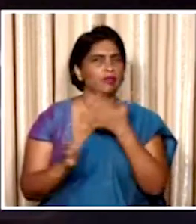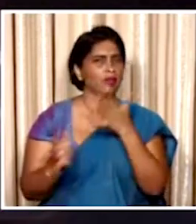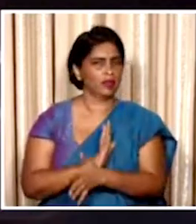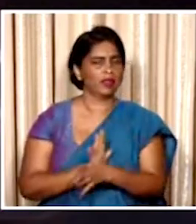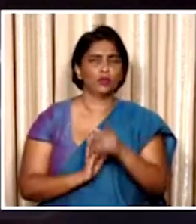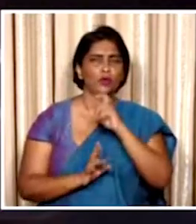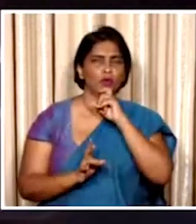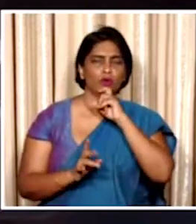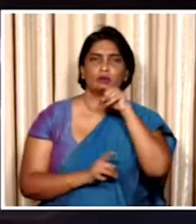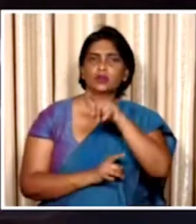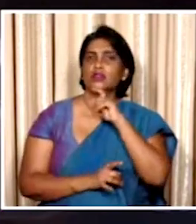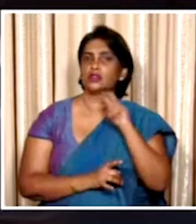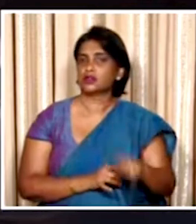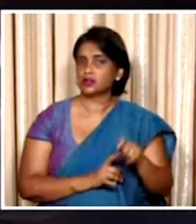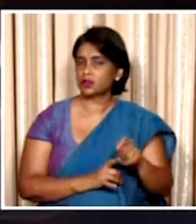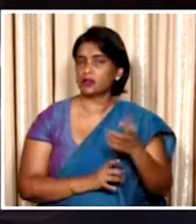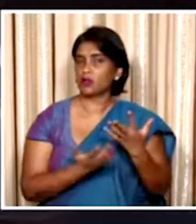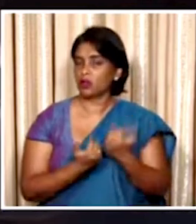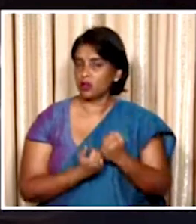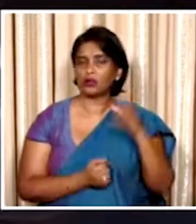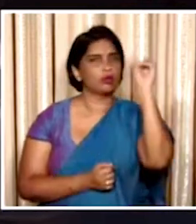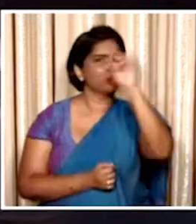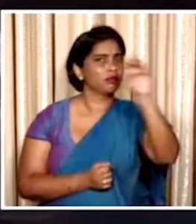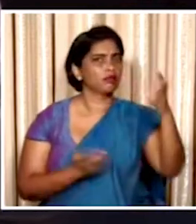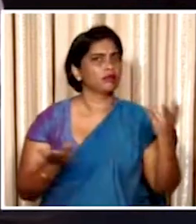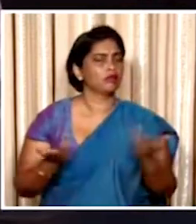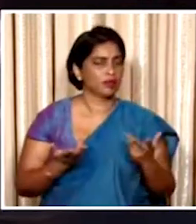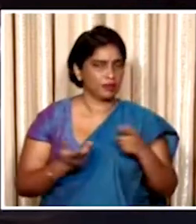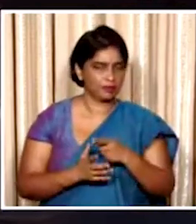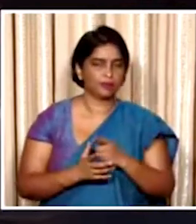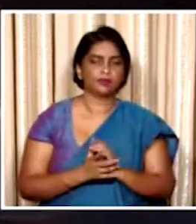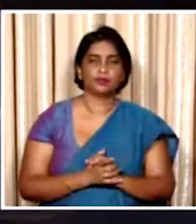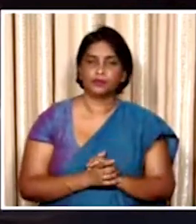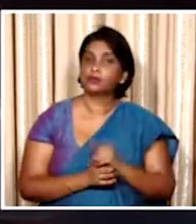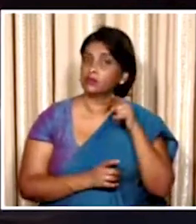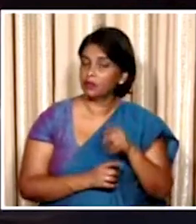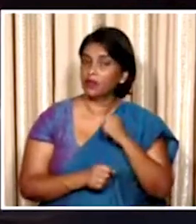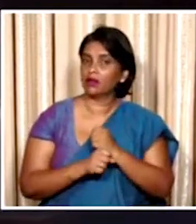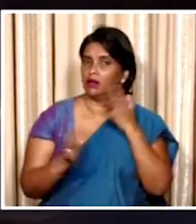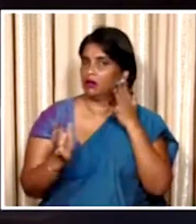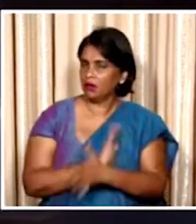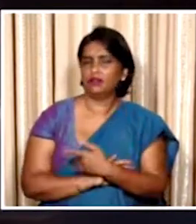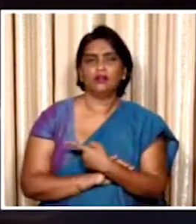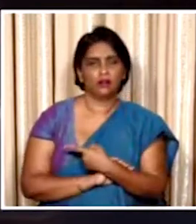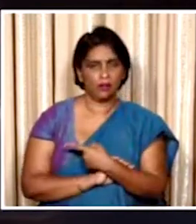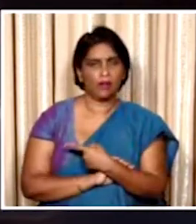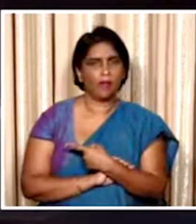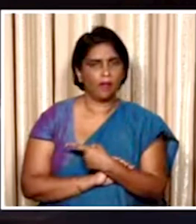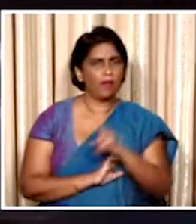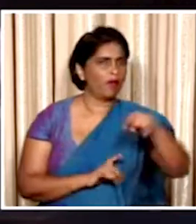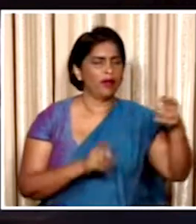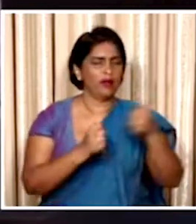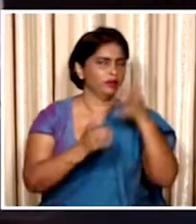මේ අභියාචනාධිකරණයට අවශ්‍ය කරන විනිශ්චයකාරවරු පස් දෙනාම පත් කරන්න. ඒක ආණ්ඩුවේ වැරද්දක් මිසක්